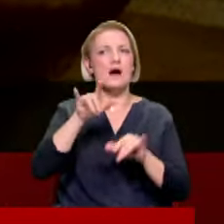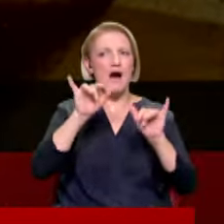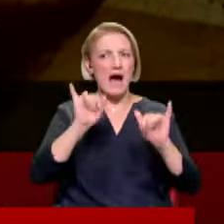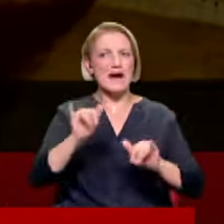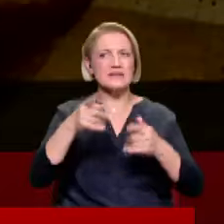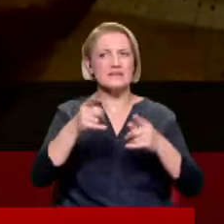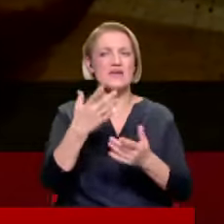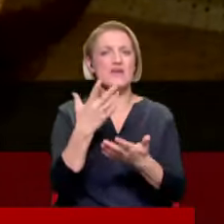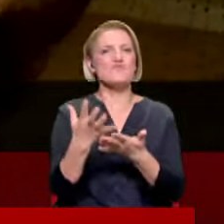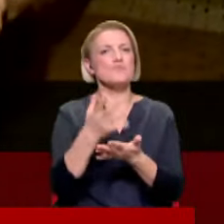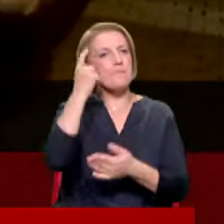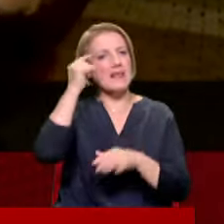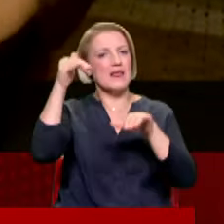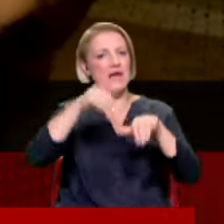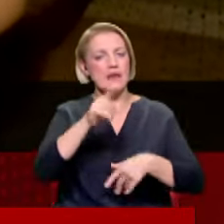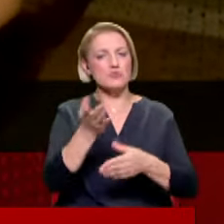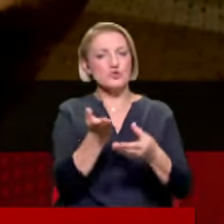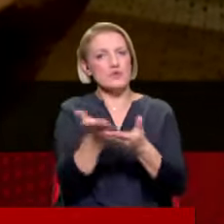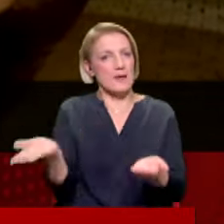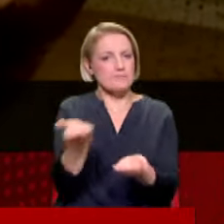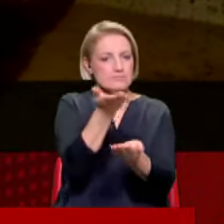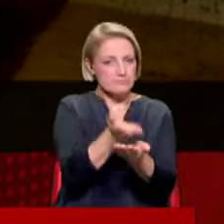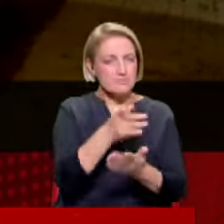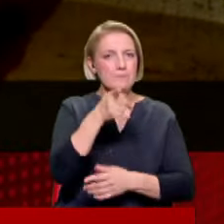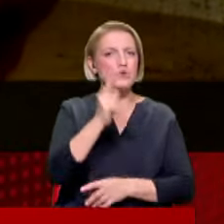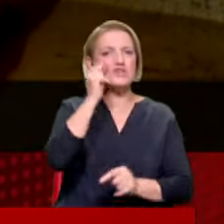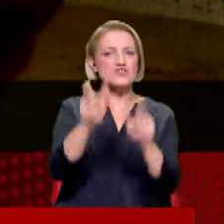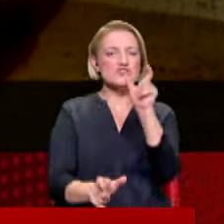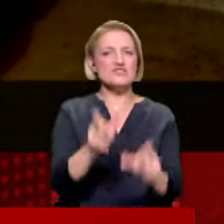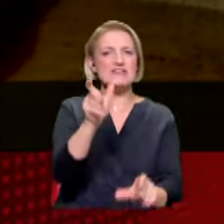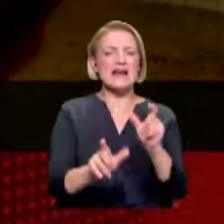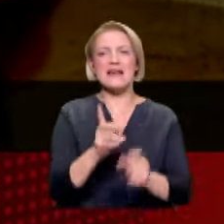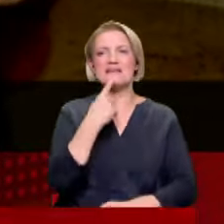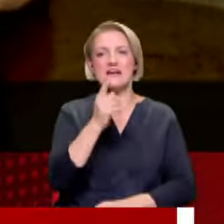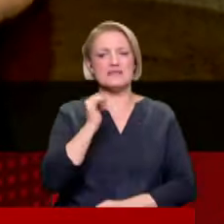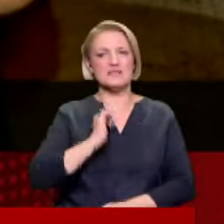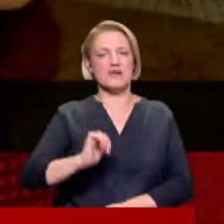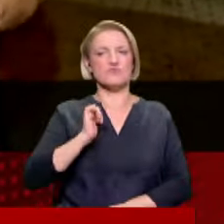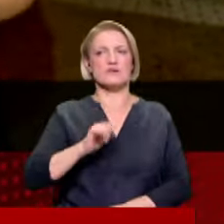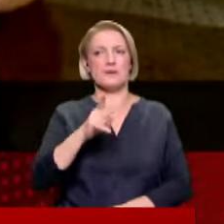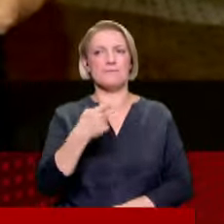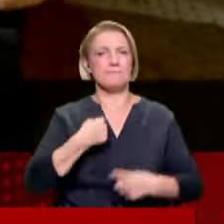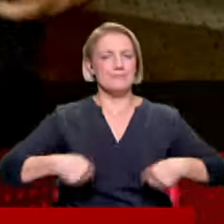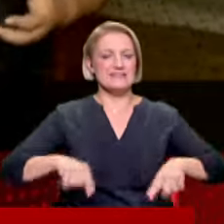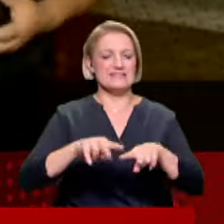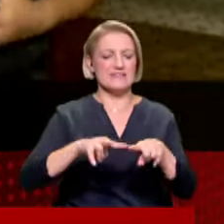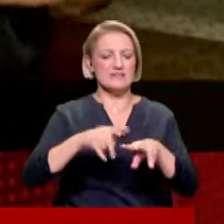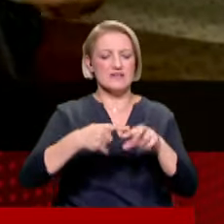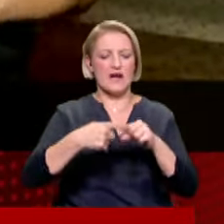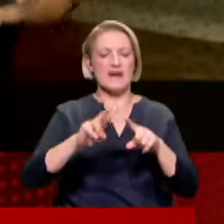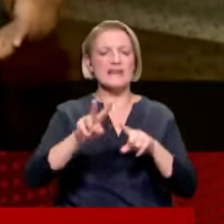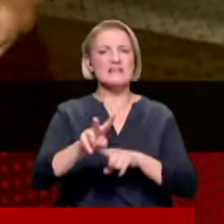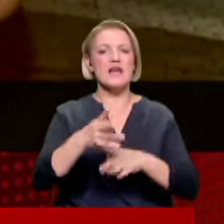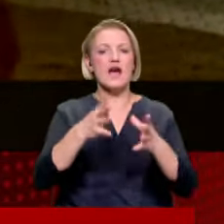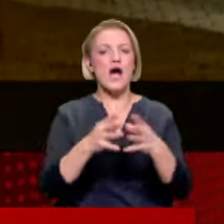istasyondan veriler geldi bunlar dosyaya girdi Ancak bu kişiler dedi dediler ki savcılıkta Biz Narin kaybolduğu